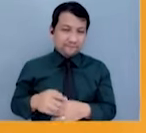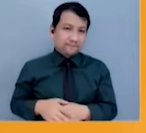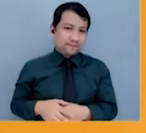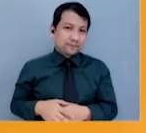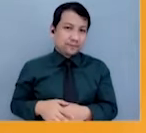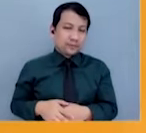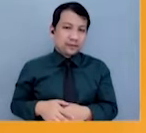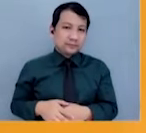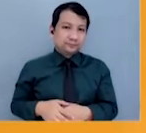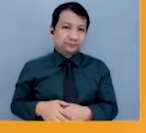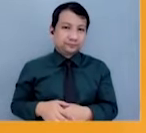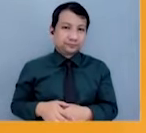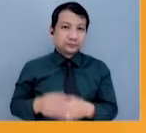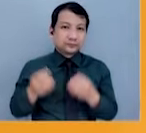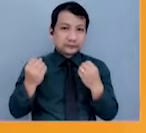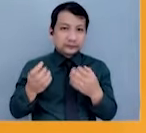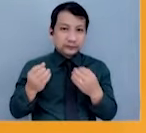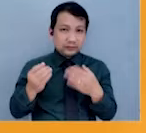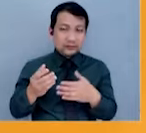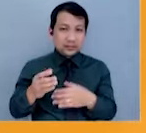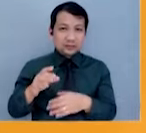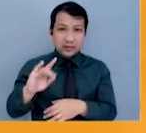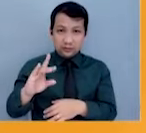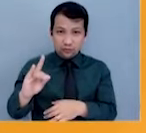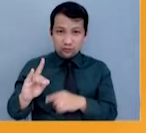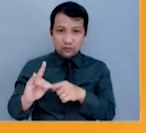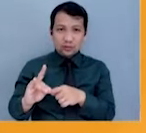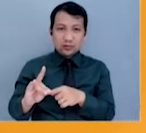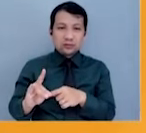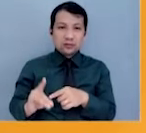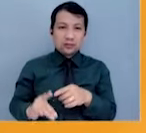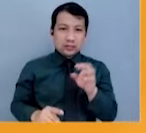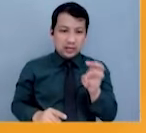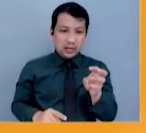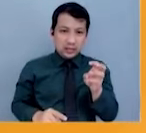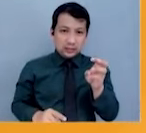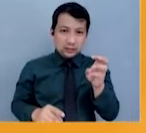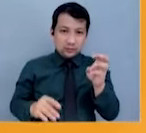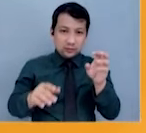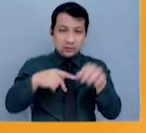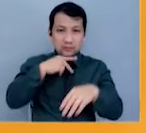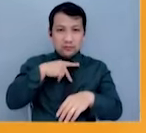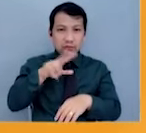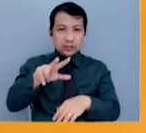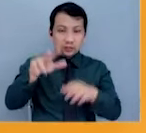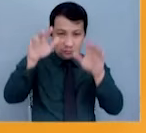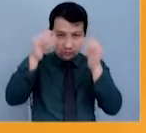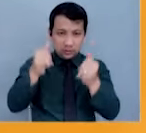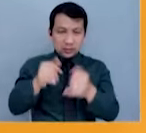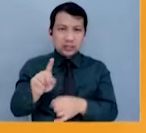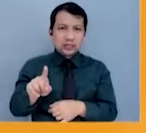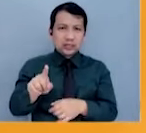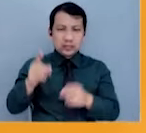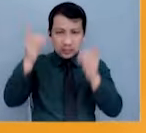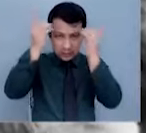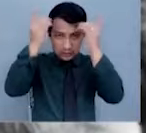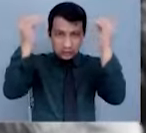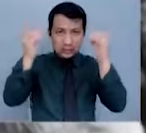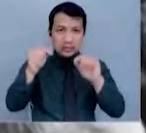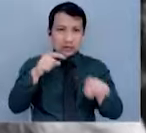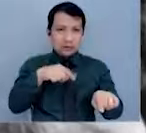lalawigan. Pinakamarami rito ang mga aso. 6 na baboy, 3 baka at maging 1 usa rin ang nakitaan ng